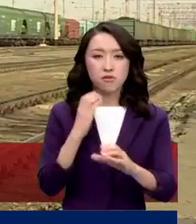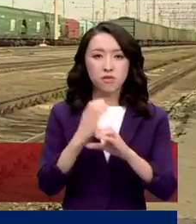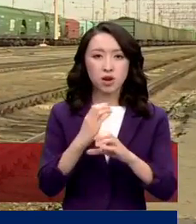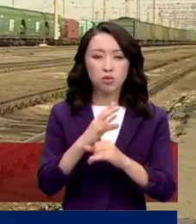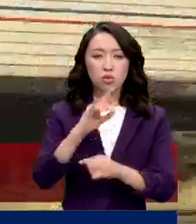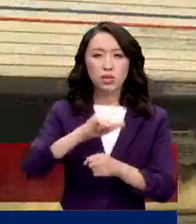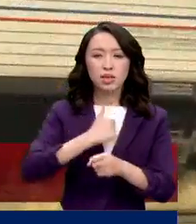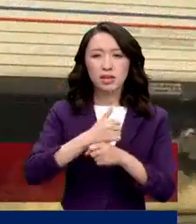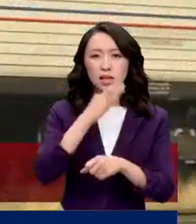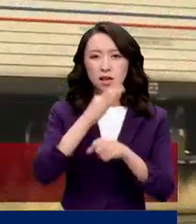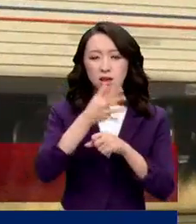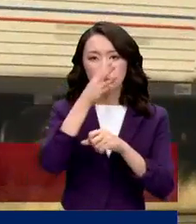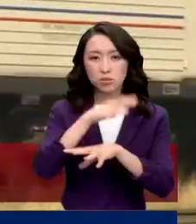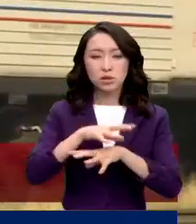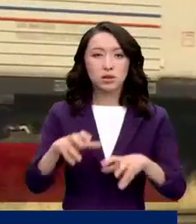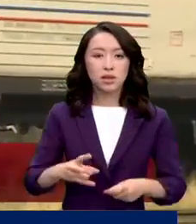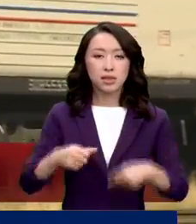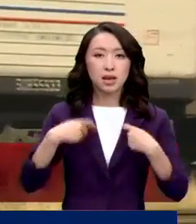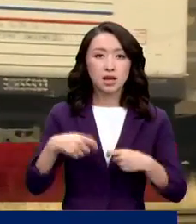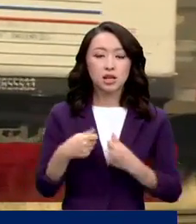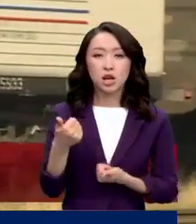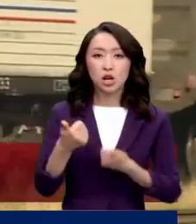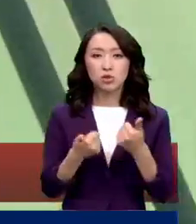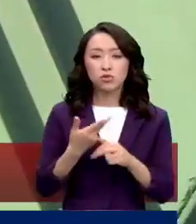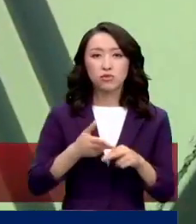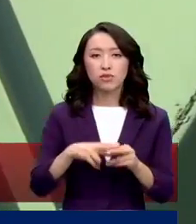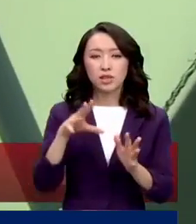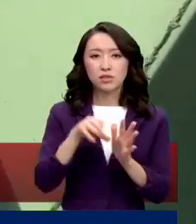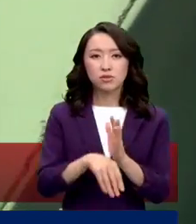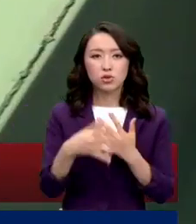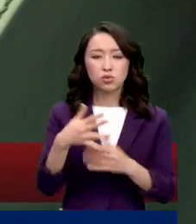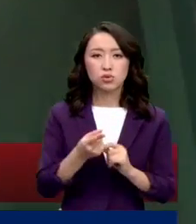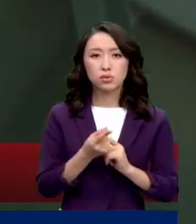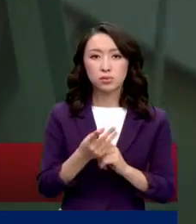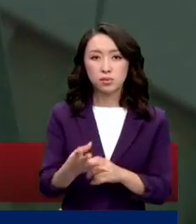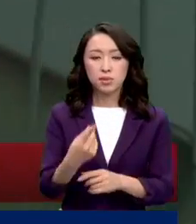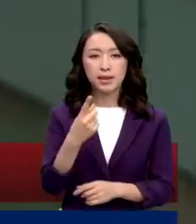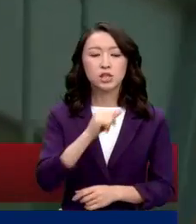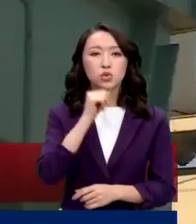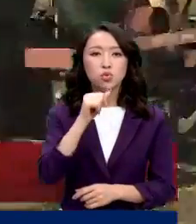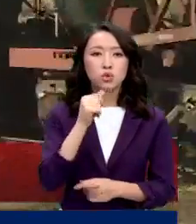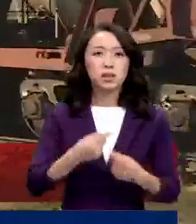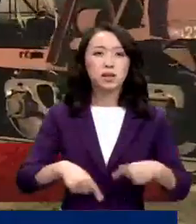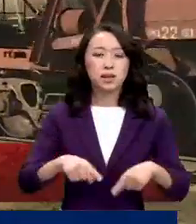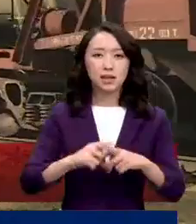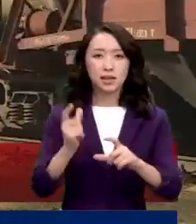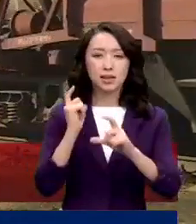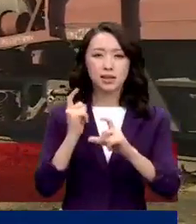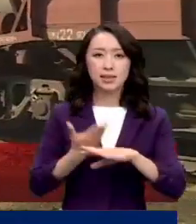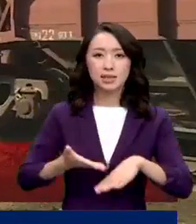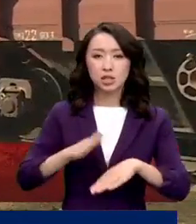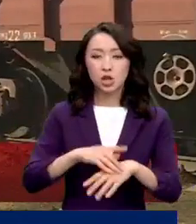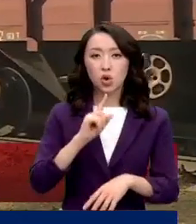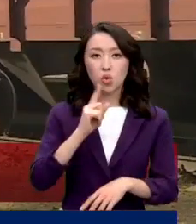монополию одного предприятия на рынке. Конкуренция в этой сфере существует номинально. Один из кустанайских операторов локомотивной тяги